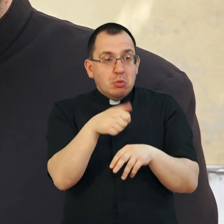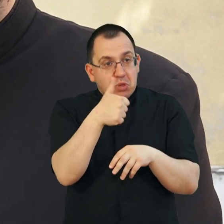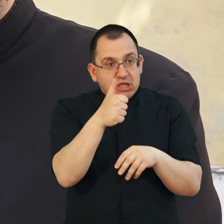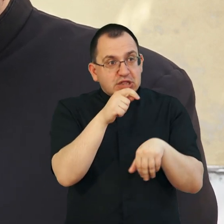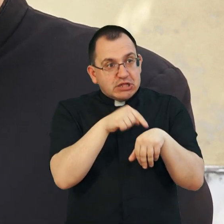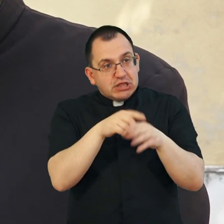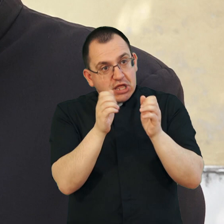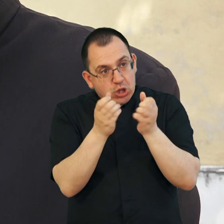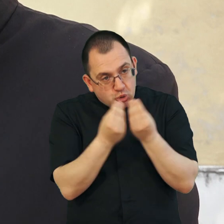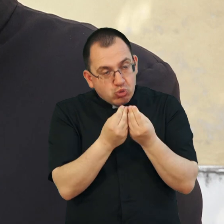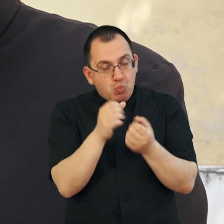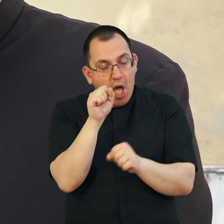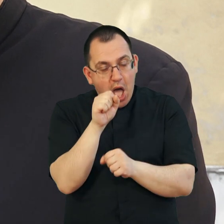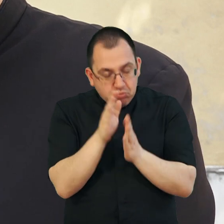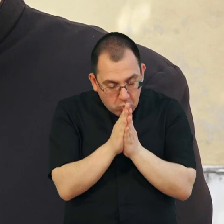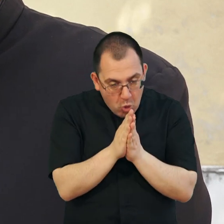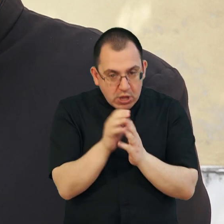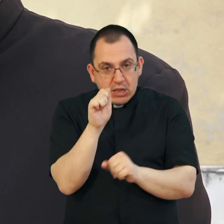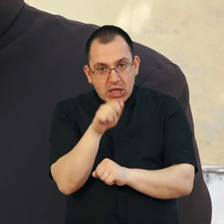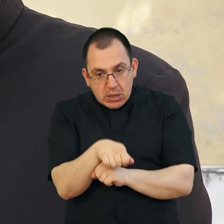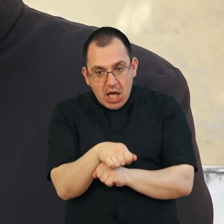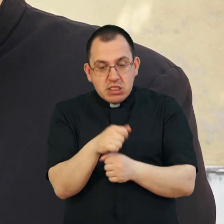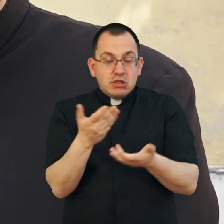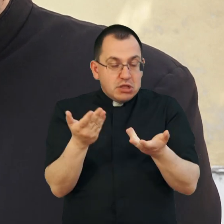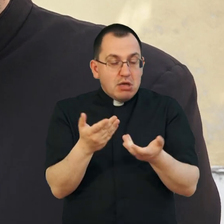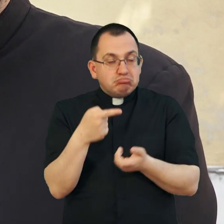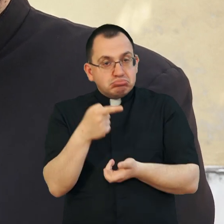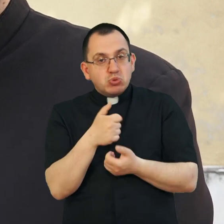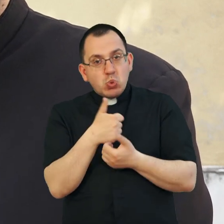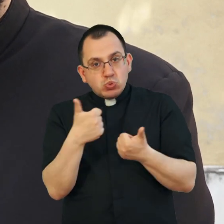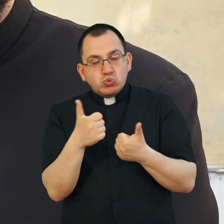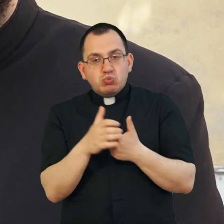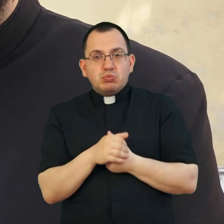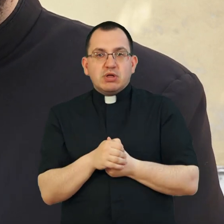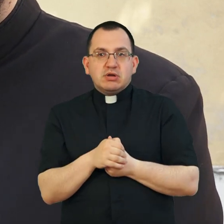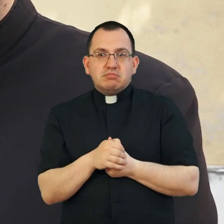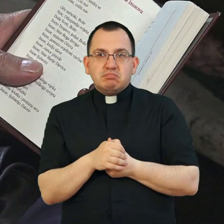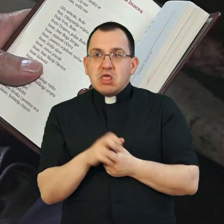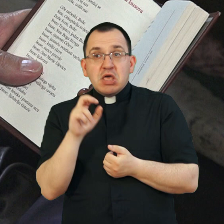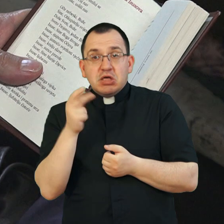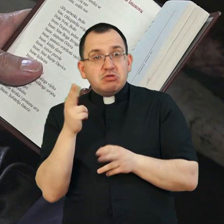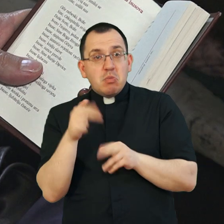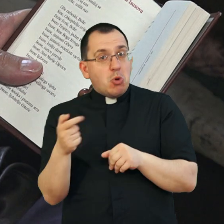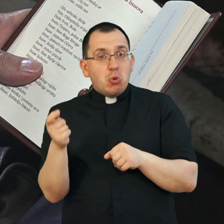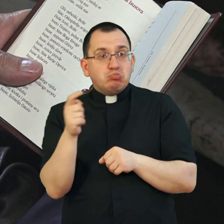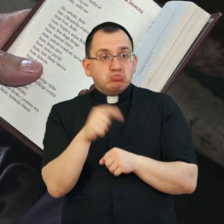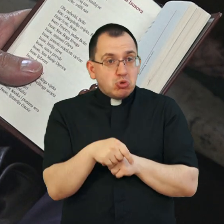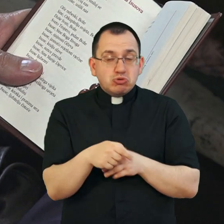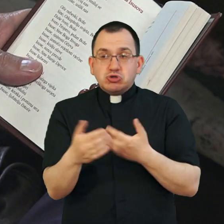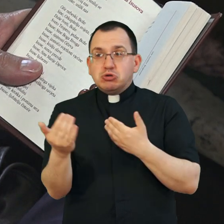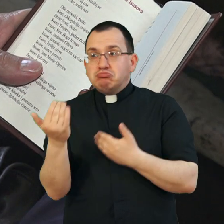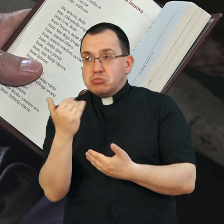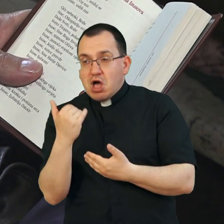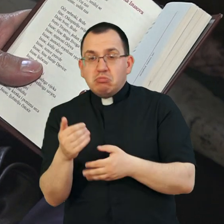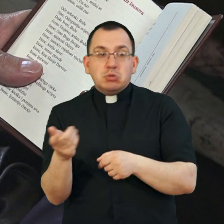mladi, Franjevačka mladež. Kako je kome evo bila želja i prilika, mogli su doći i uzeti svoj sat, najavili smo